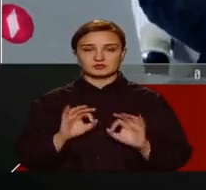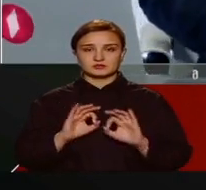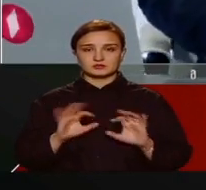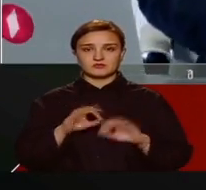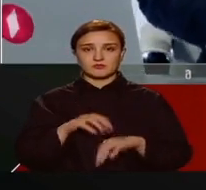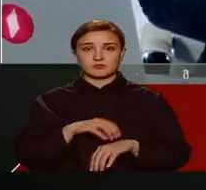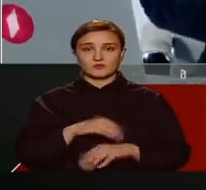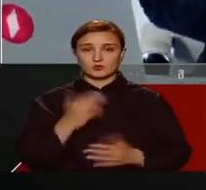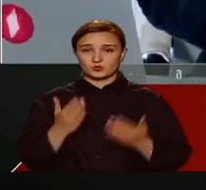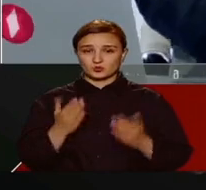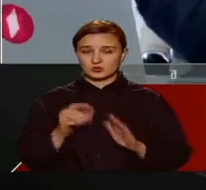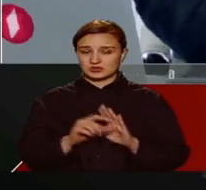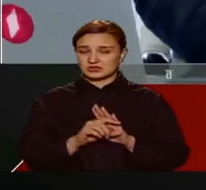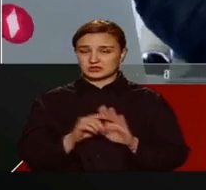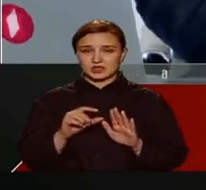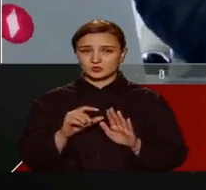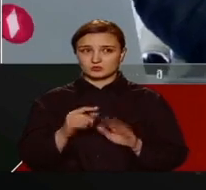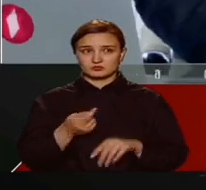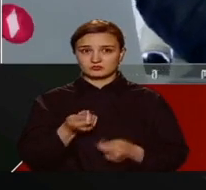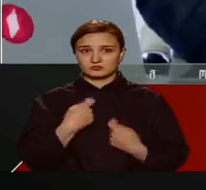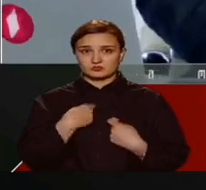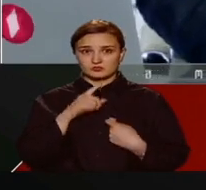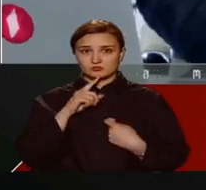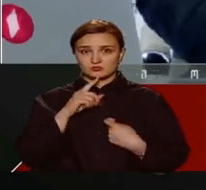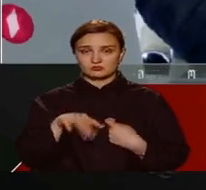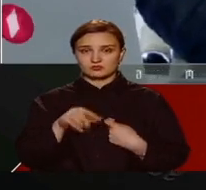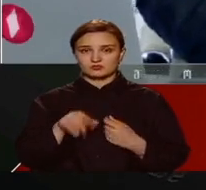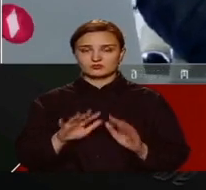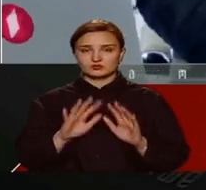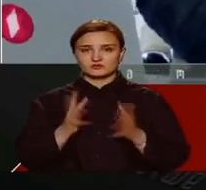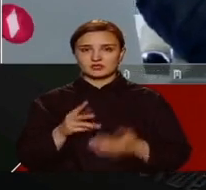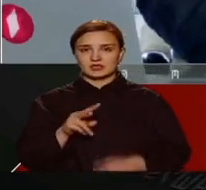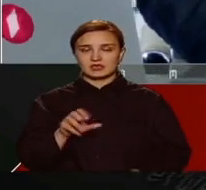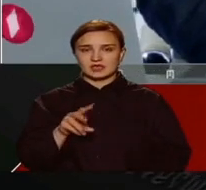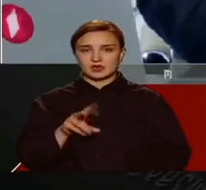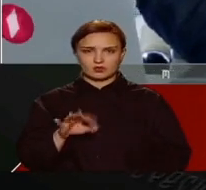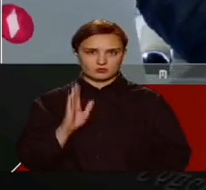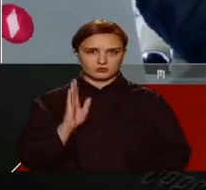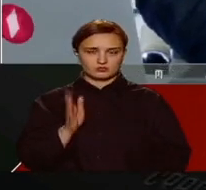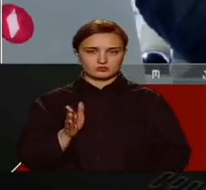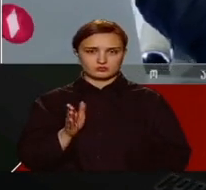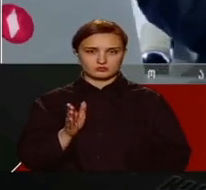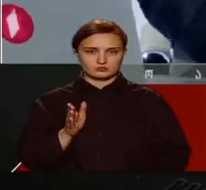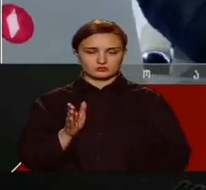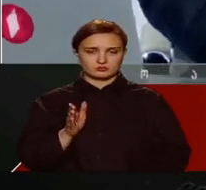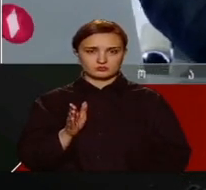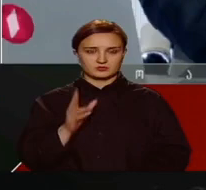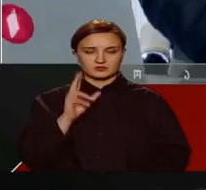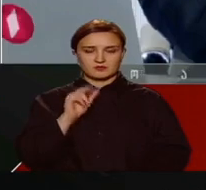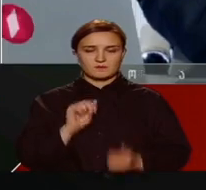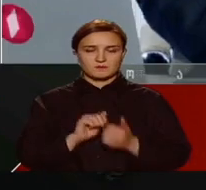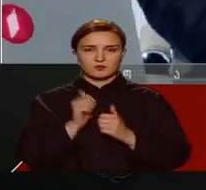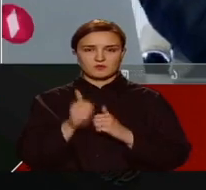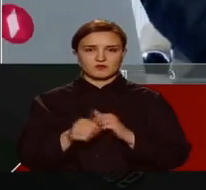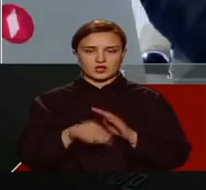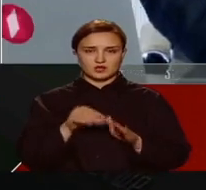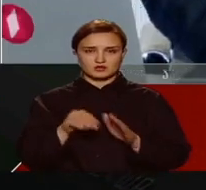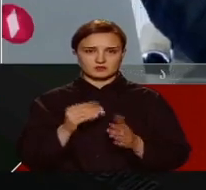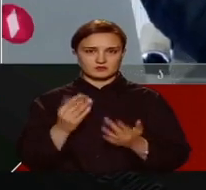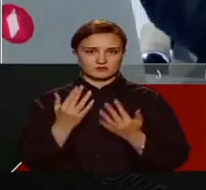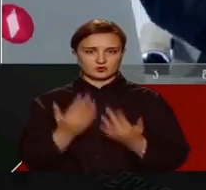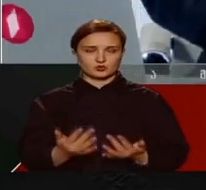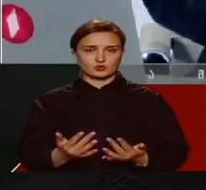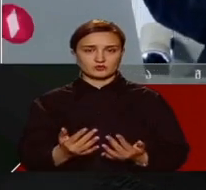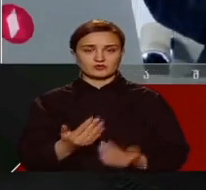განაცხადეს, რომ თუ სტატუს არც სამიტზე მოგცემენ, აქ შემთხვევაში ლელო აპირებს, რომ ვადამდელი არჩევნები